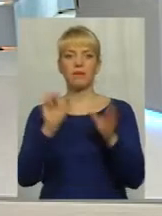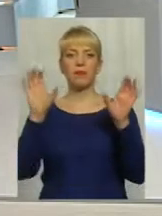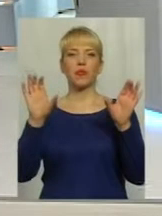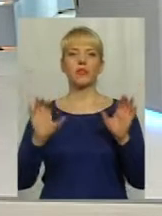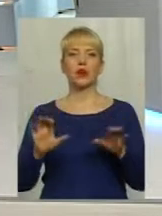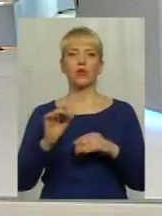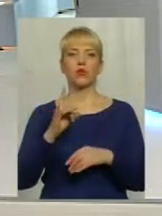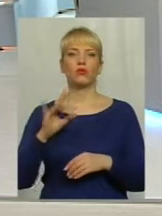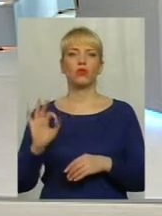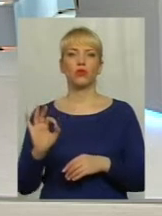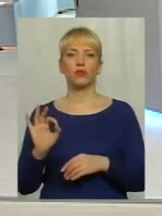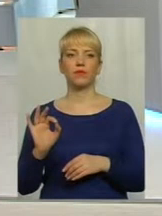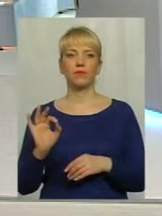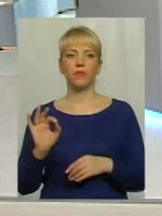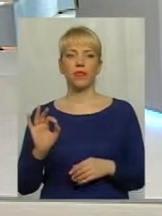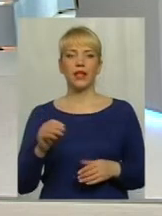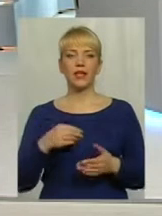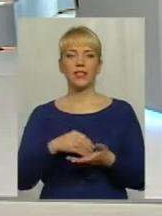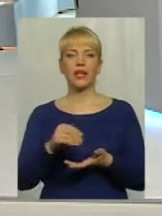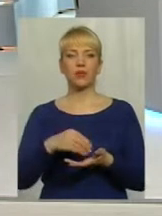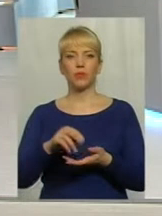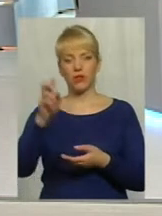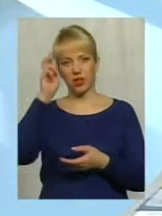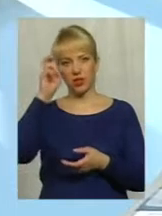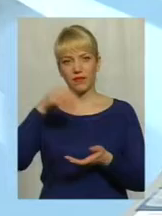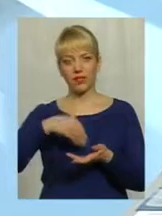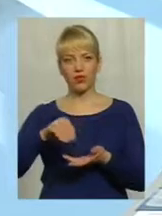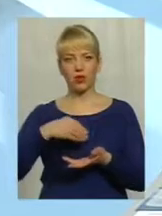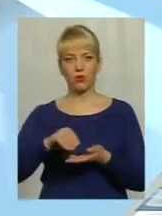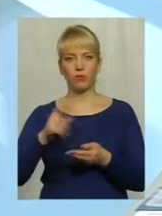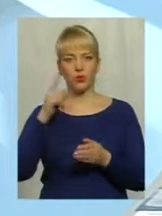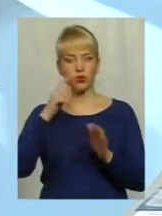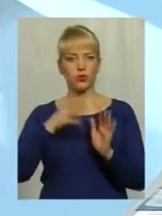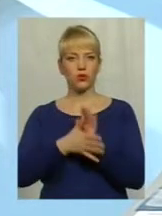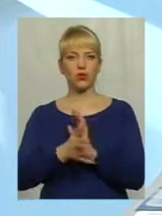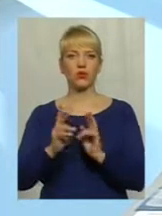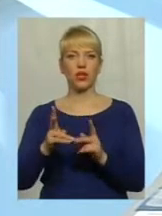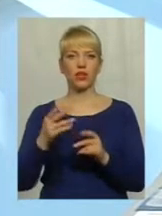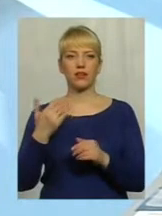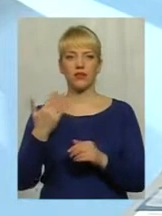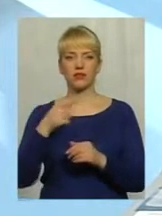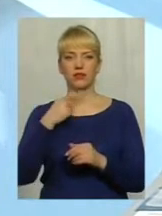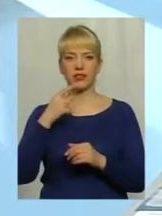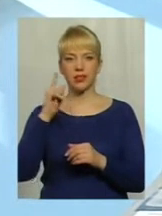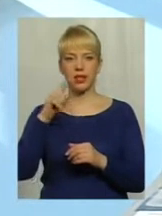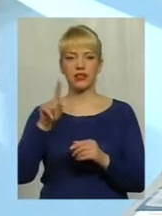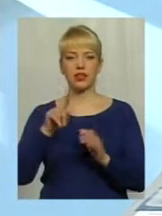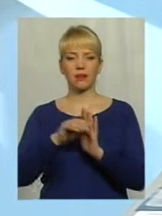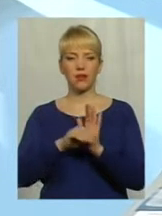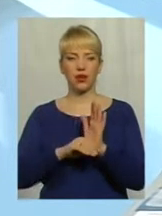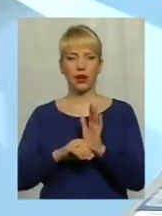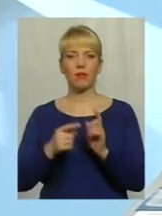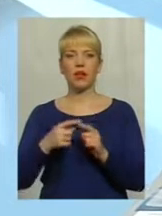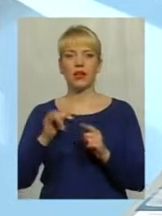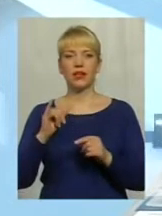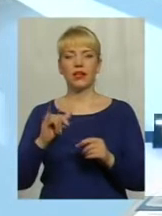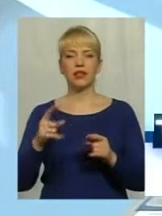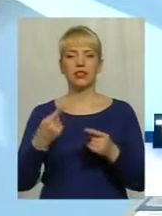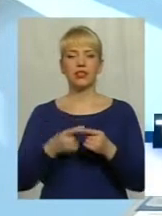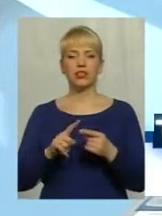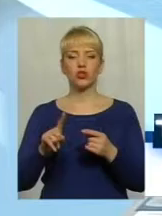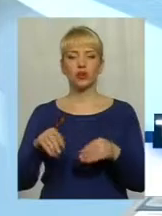про закупівлі, державні закупівлі, так, Прозоро, як ви знаєте, така програма, яка з надії, ті, що призвели до